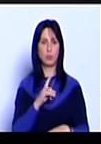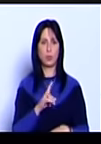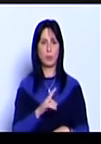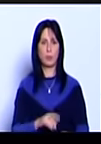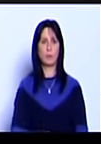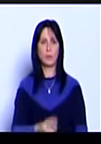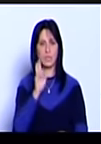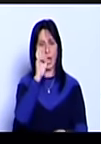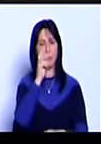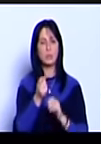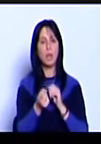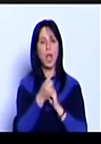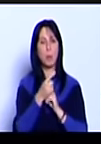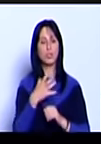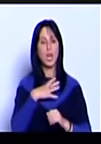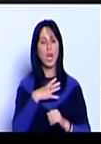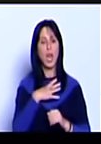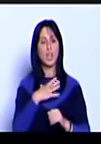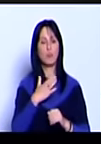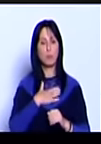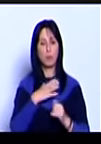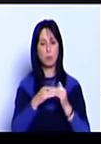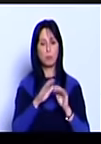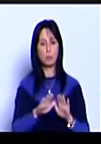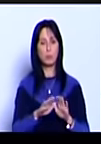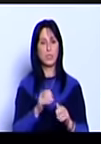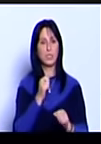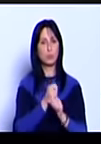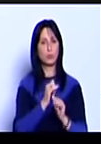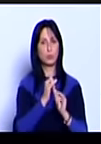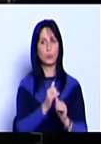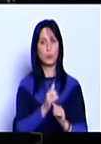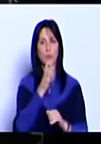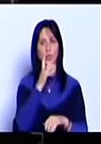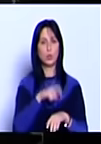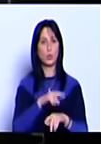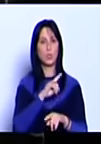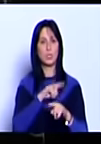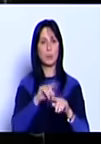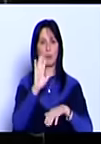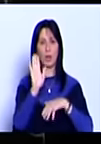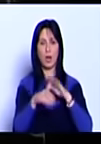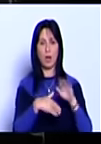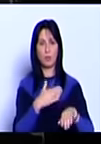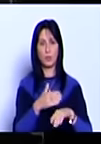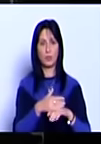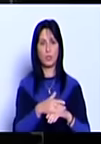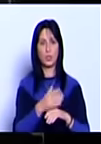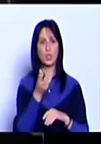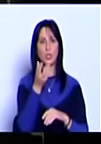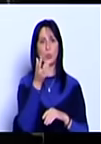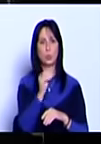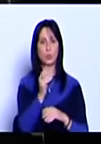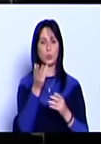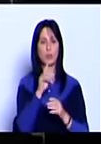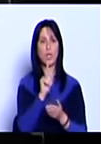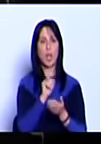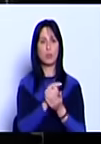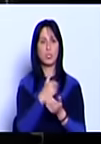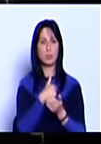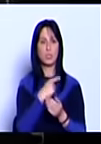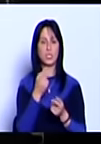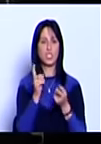ამოცანა სახელმწიფოსი და რა თქმა უნდა პოლიტიკოსებს ამაზეც აქვთ პასუხისგებლობა. ჩვენი დრო ძალიან სწრაფად გავიდა, 5-20 წუთი გრჩება, მაგრამ აუცილებლად